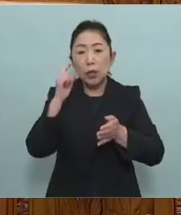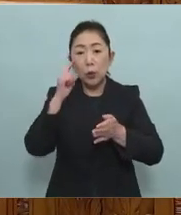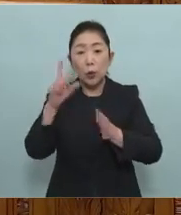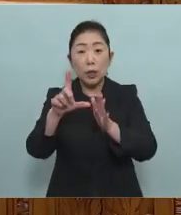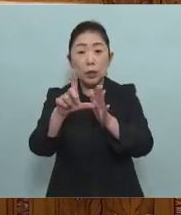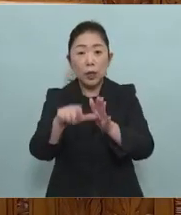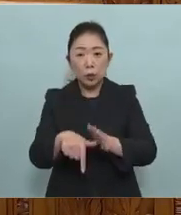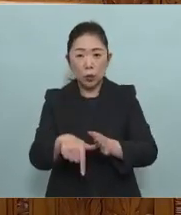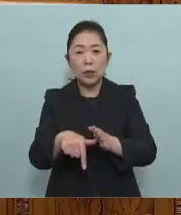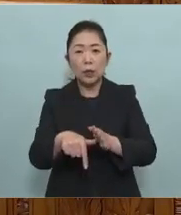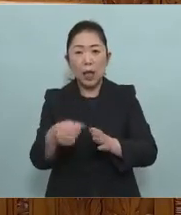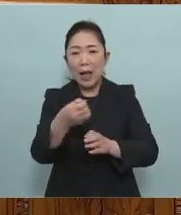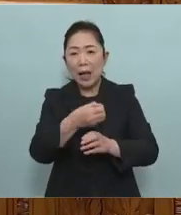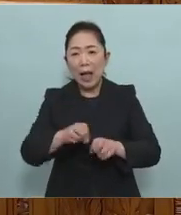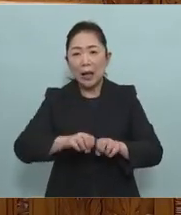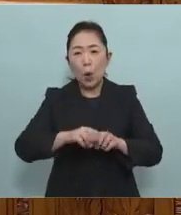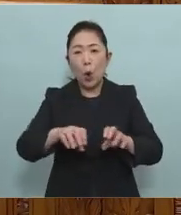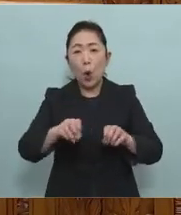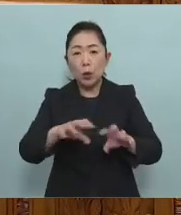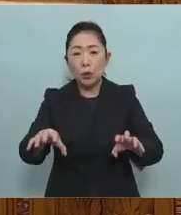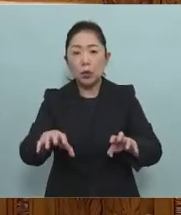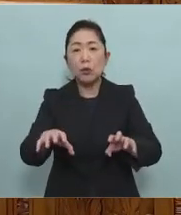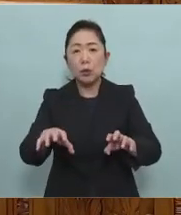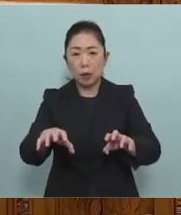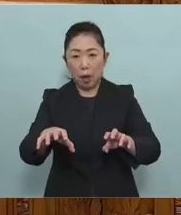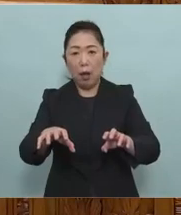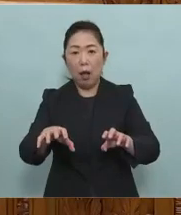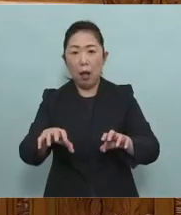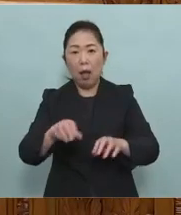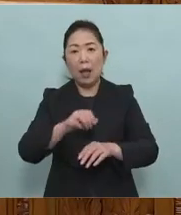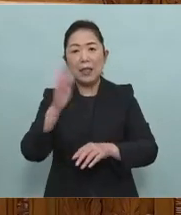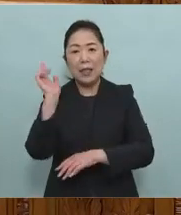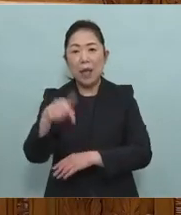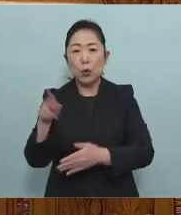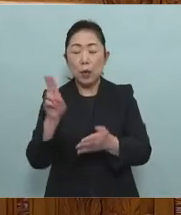に、海洋放出が頭ごなしに決定されたのです。